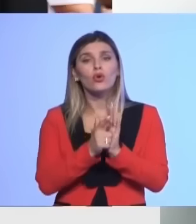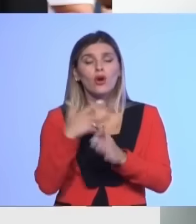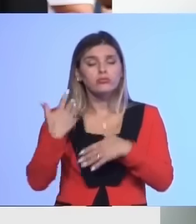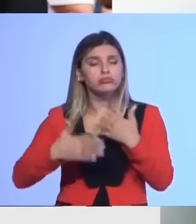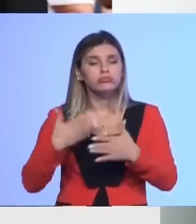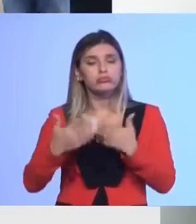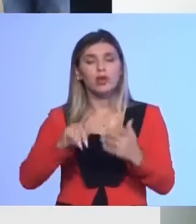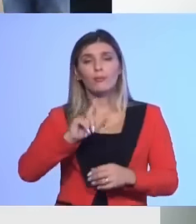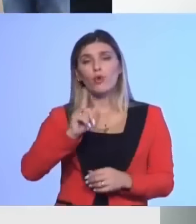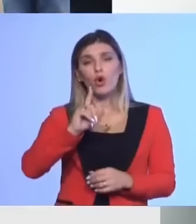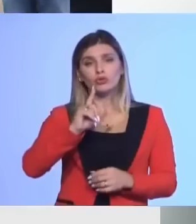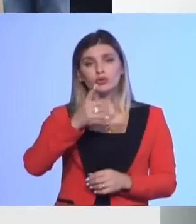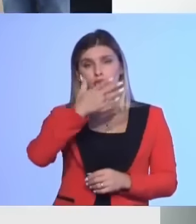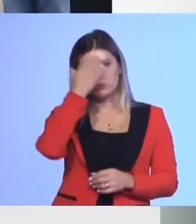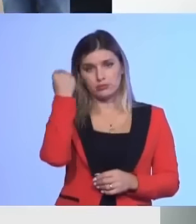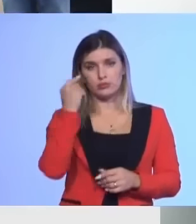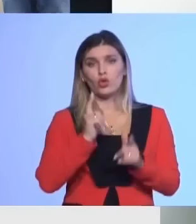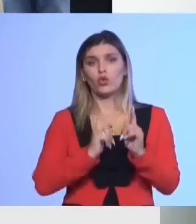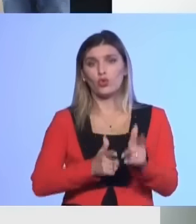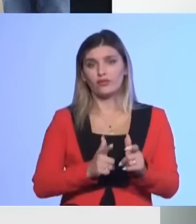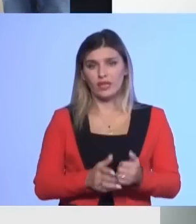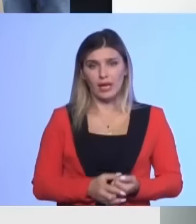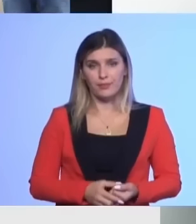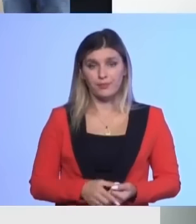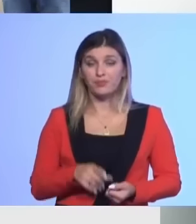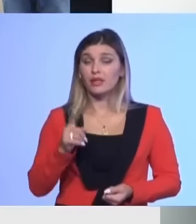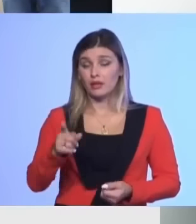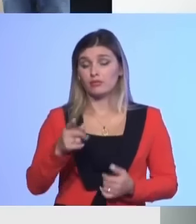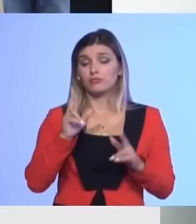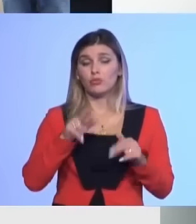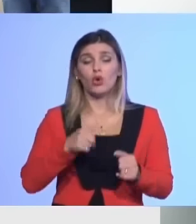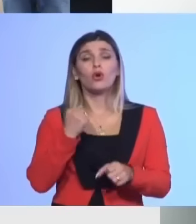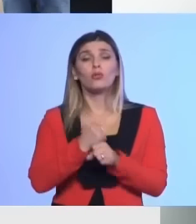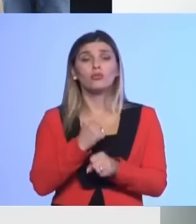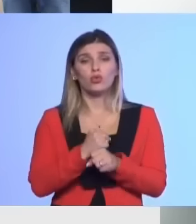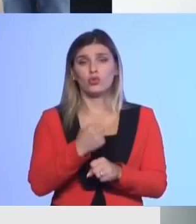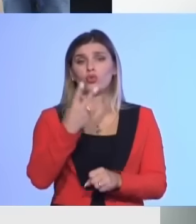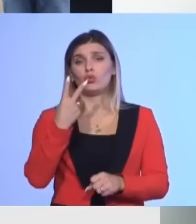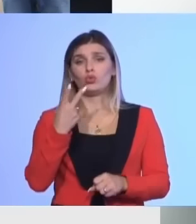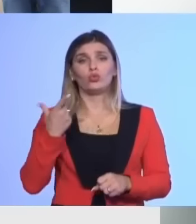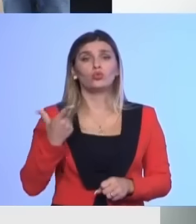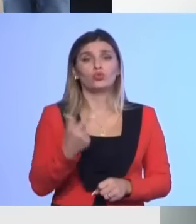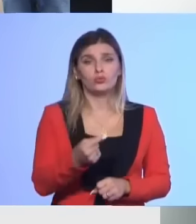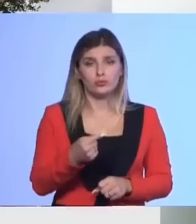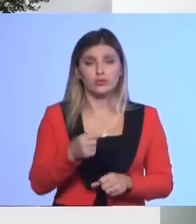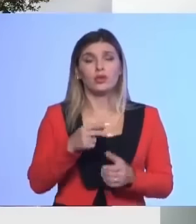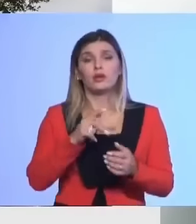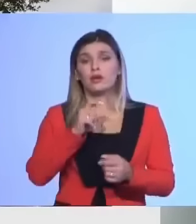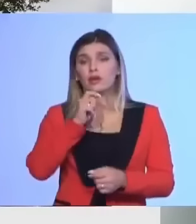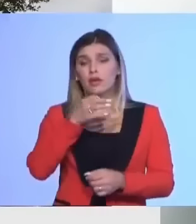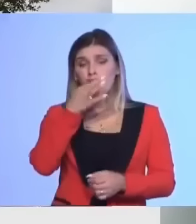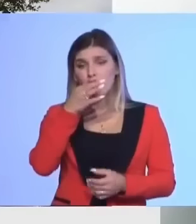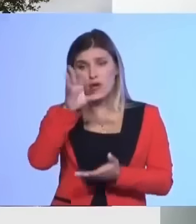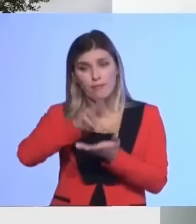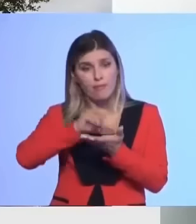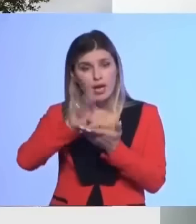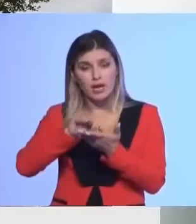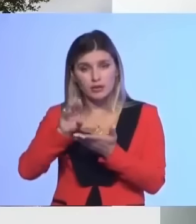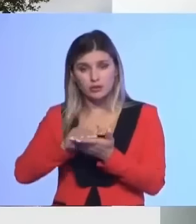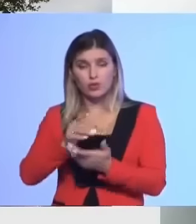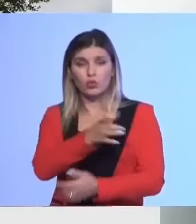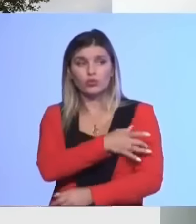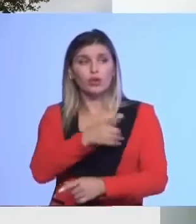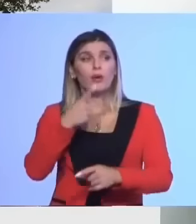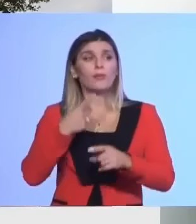për luftën tonë të lavdishme. Ajo bëri luftë dyfisht në front dhe si kroniste, duke dëshmuar të vërtetën e luftës UÇK-s